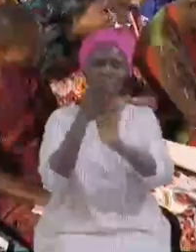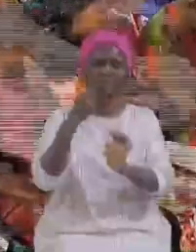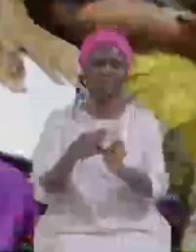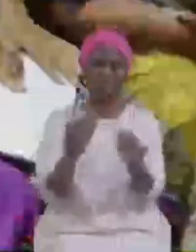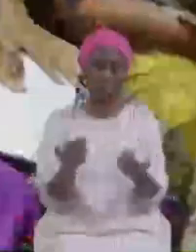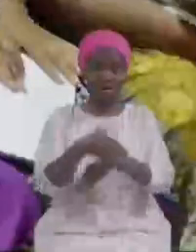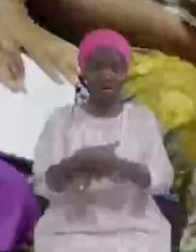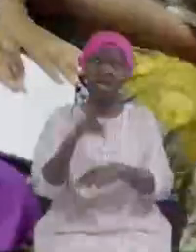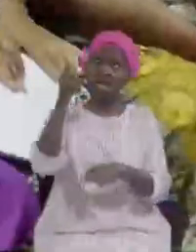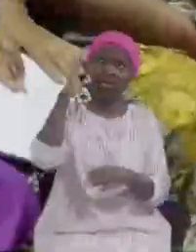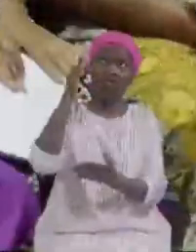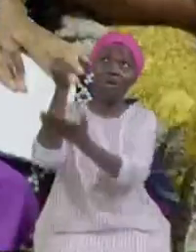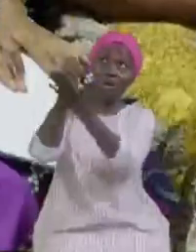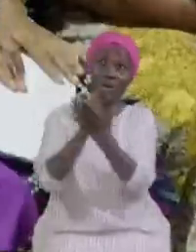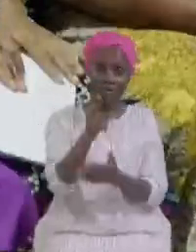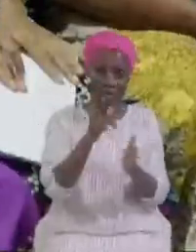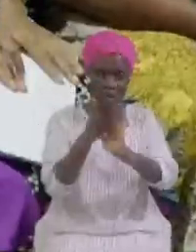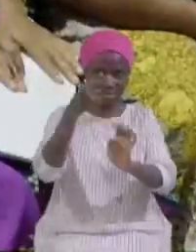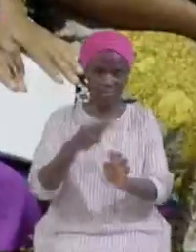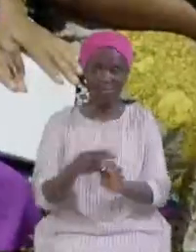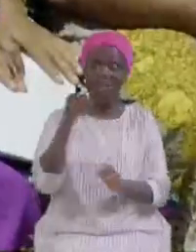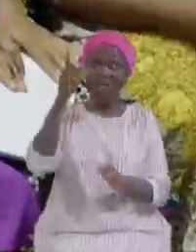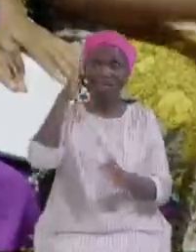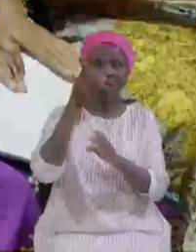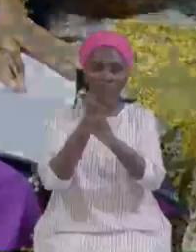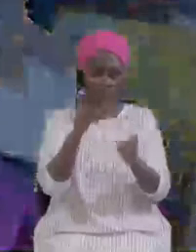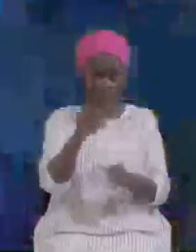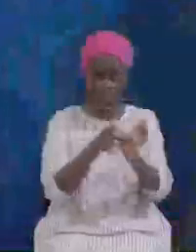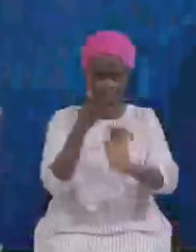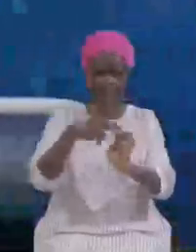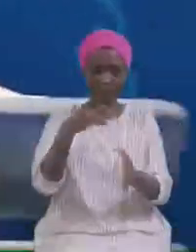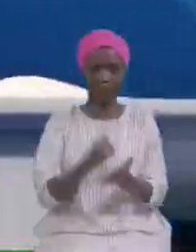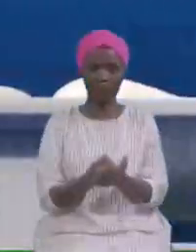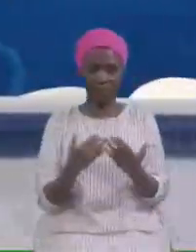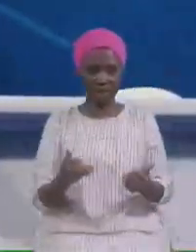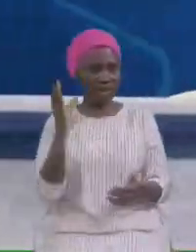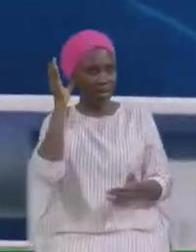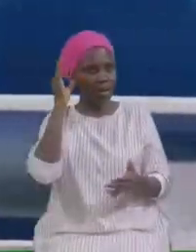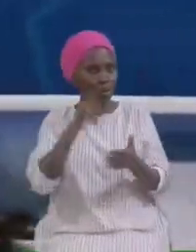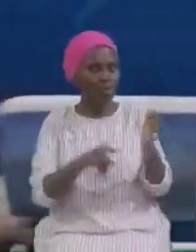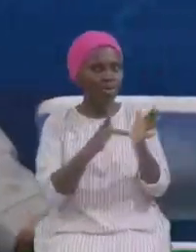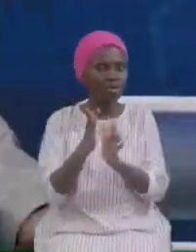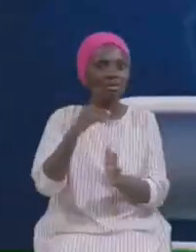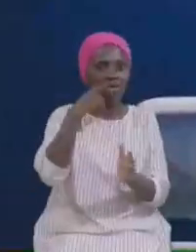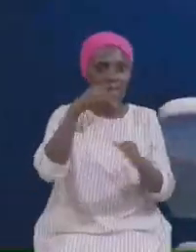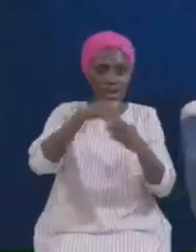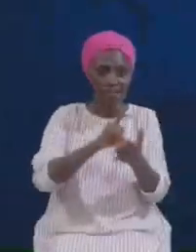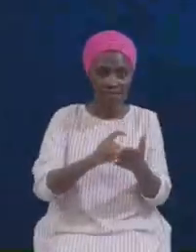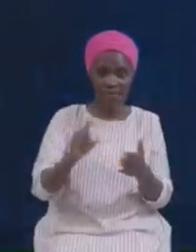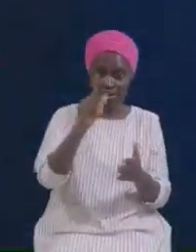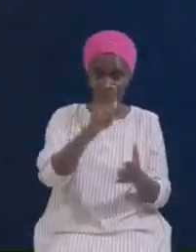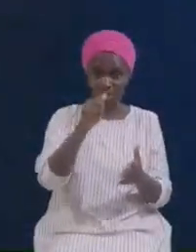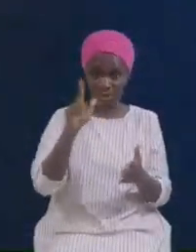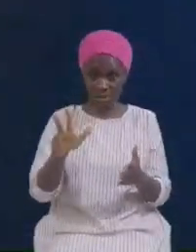Ce soir, il va t'aider. Ce soir, il va te délivrer. Voyons ce que Jésus-Christ a dit dans le